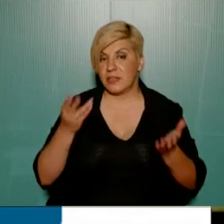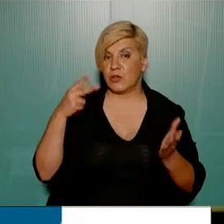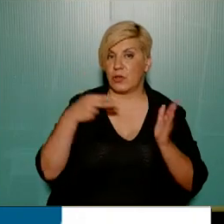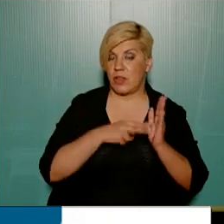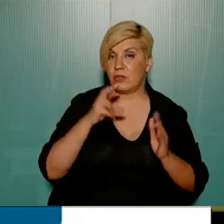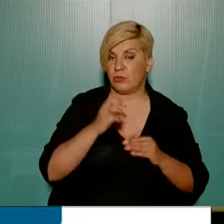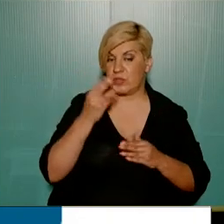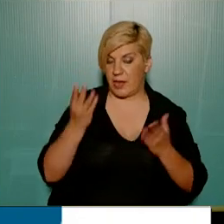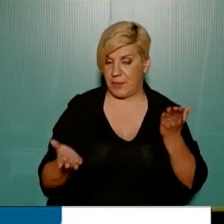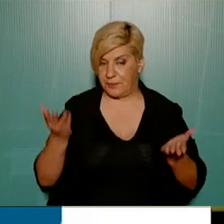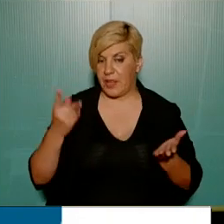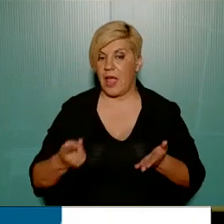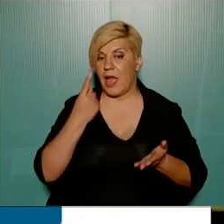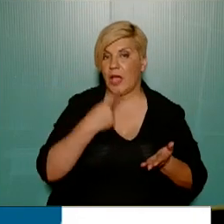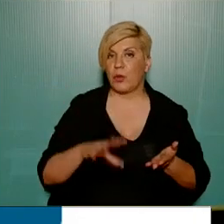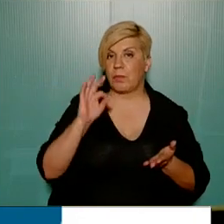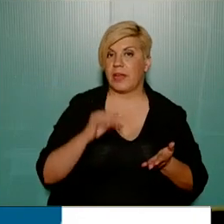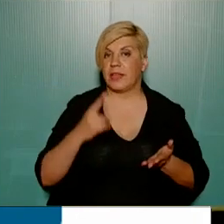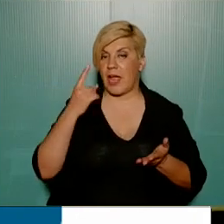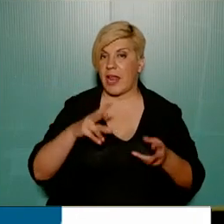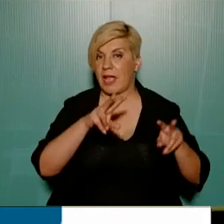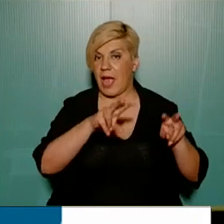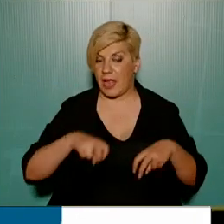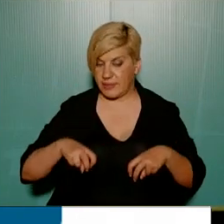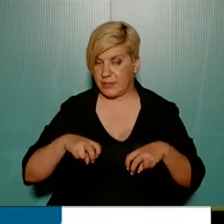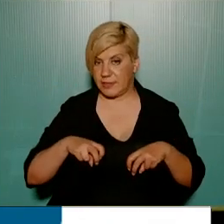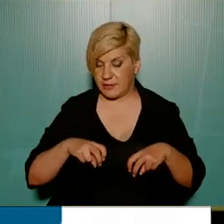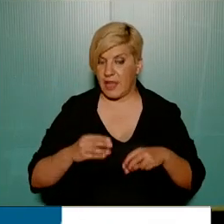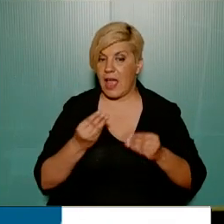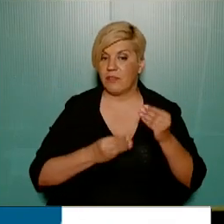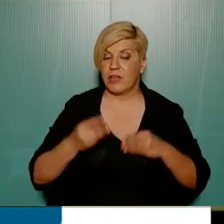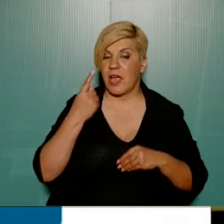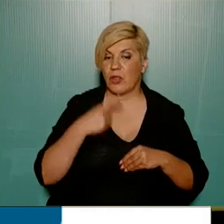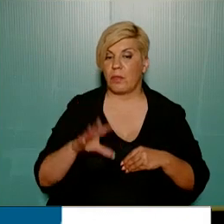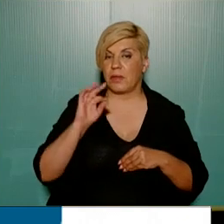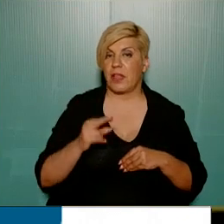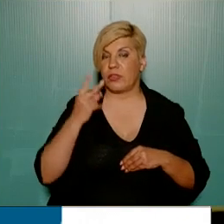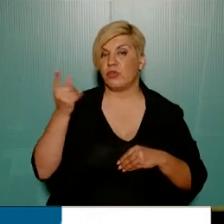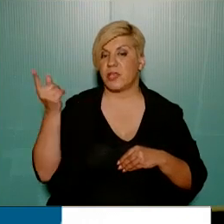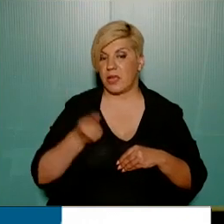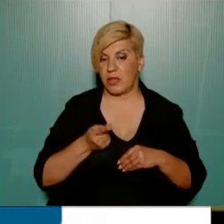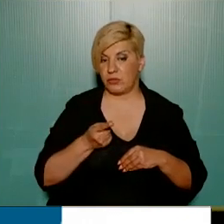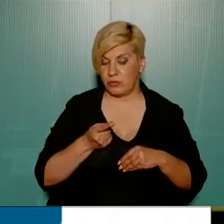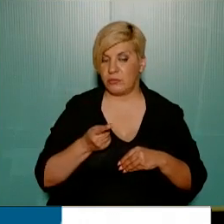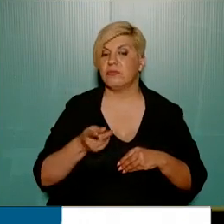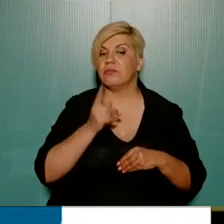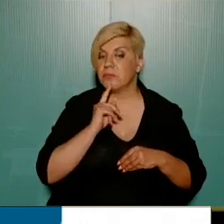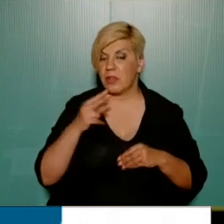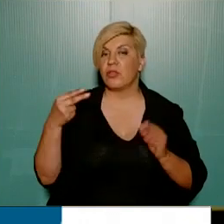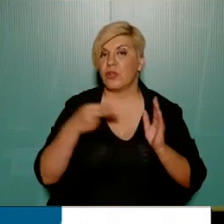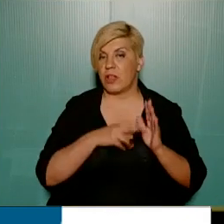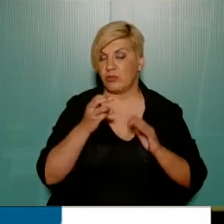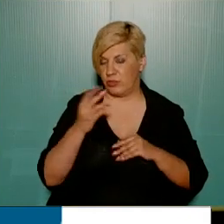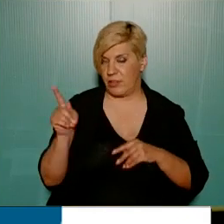2023. 151 κατασχέσεις παρουσιάζοντας αύξηση κατά 152% πάλι για το 23